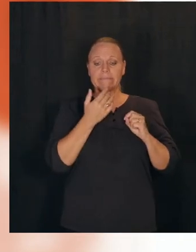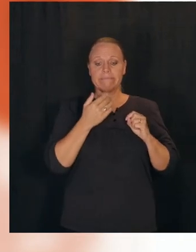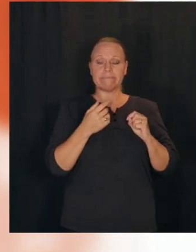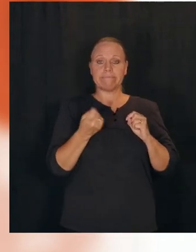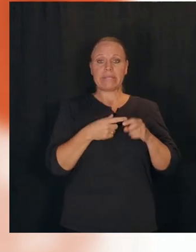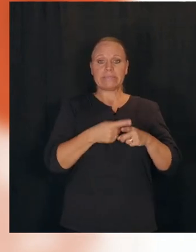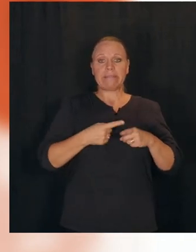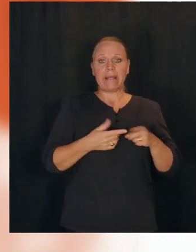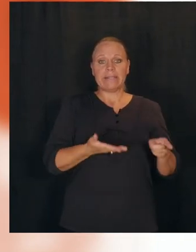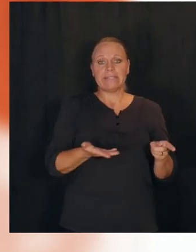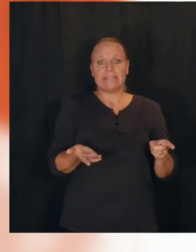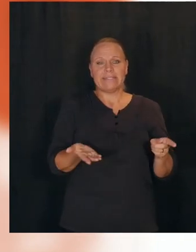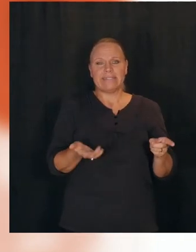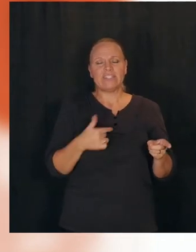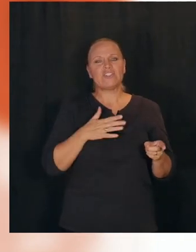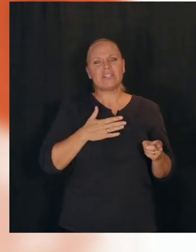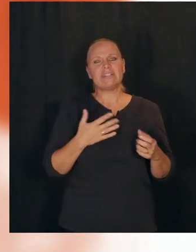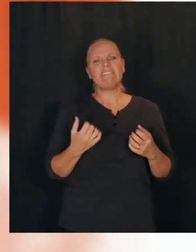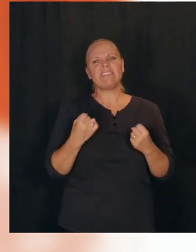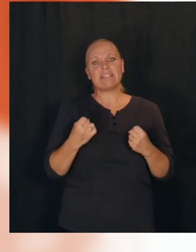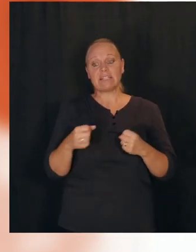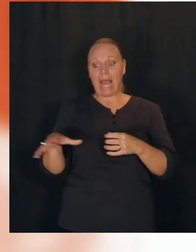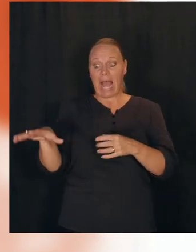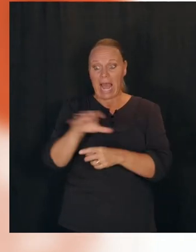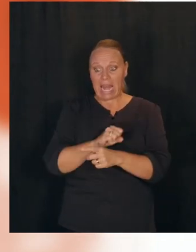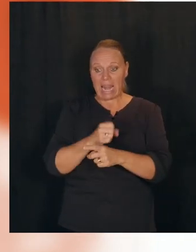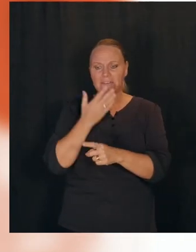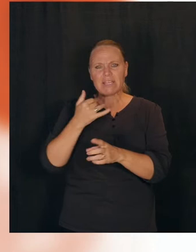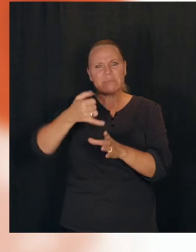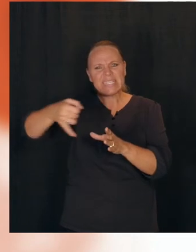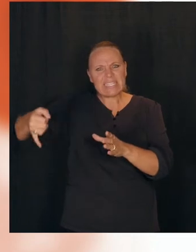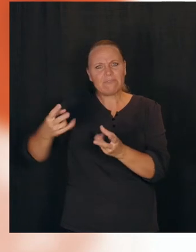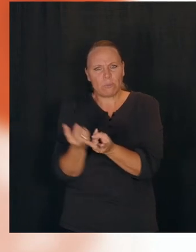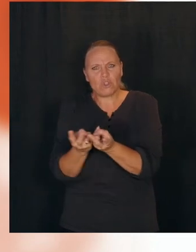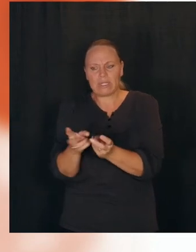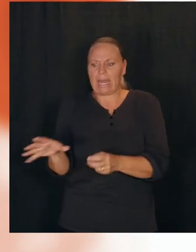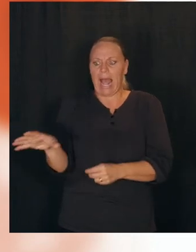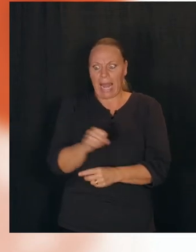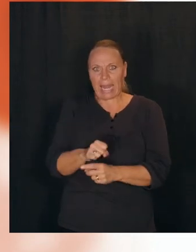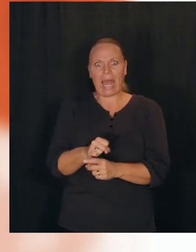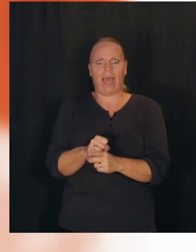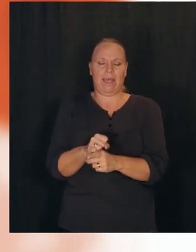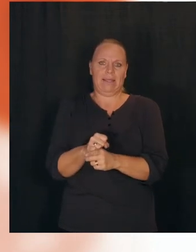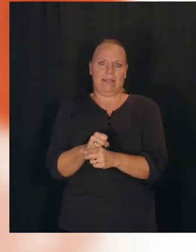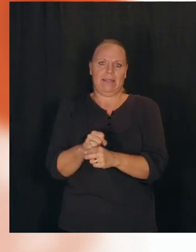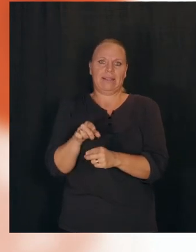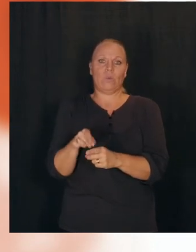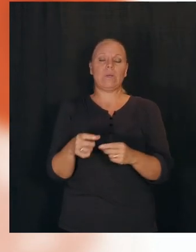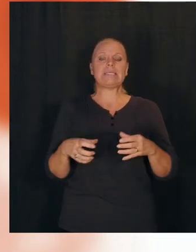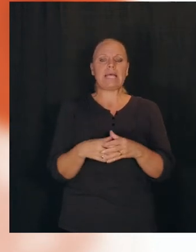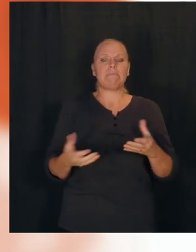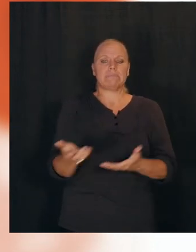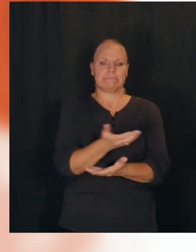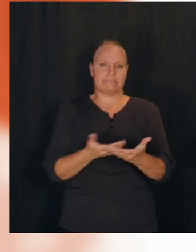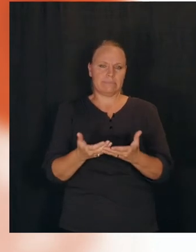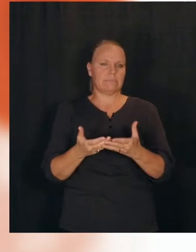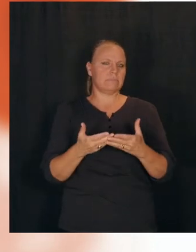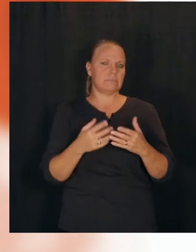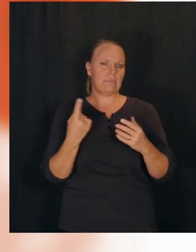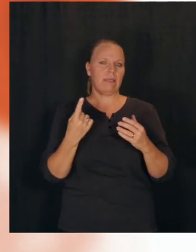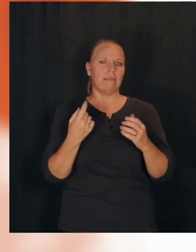Så ja, det är viktigt att fylla alla med innehåll. Och där är samskapande en nyckel. Nästa.